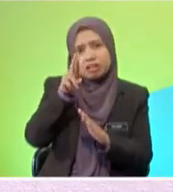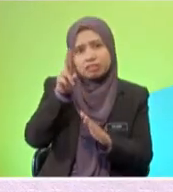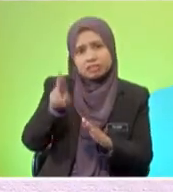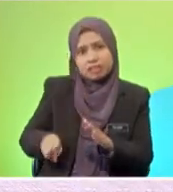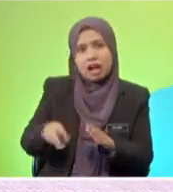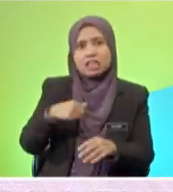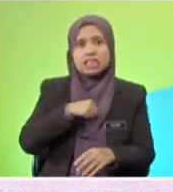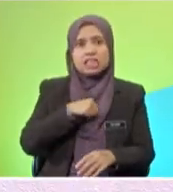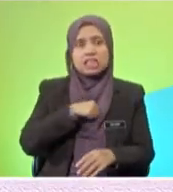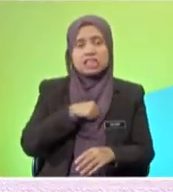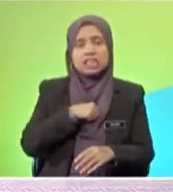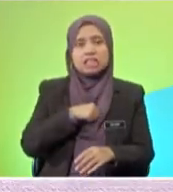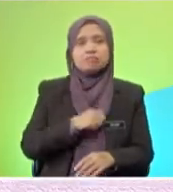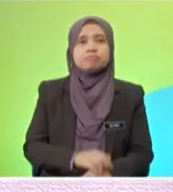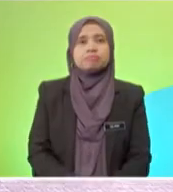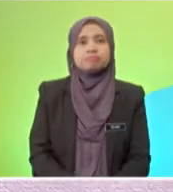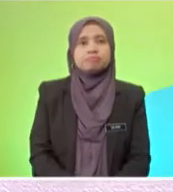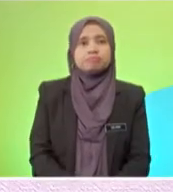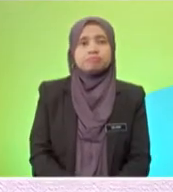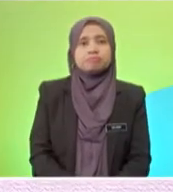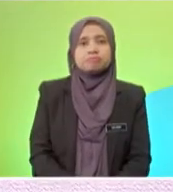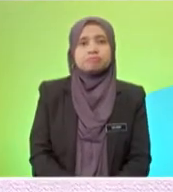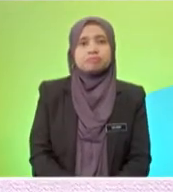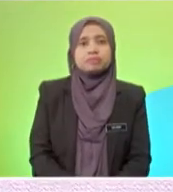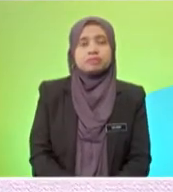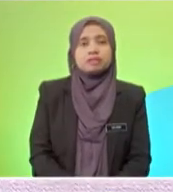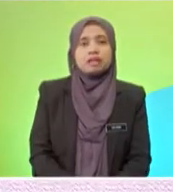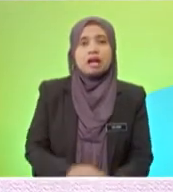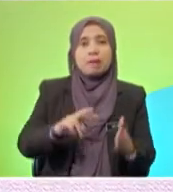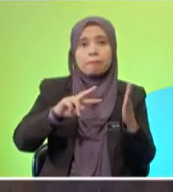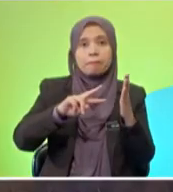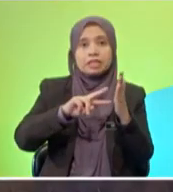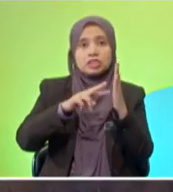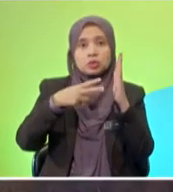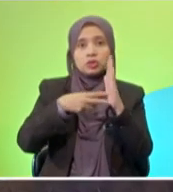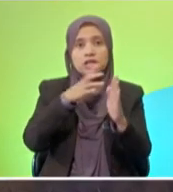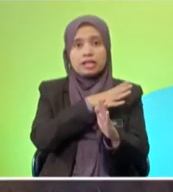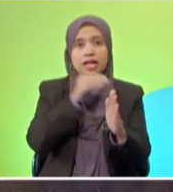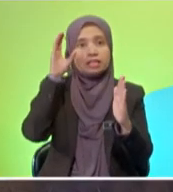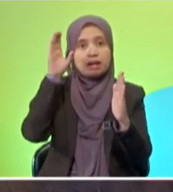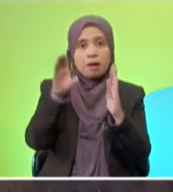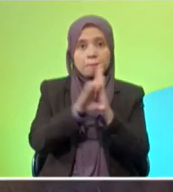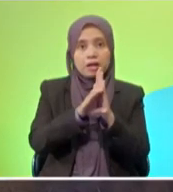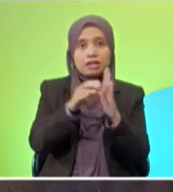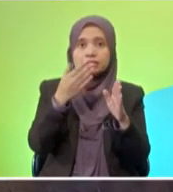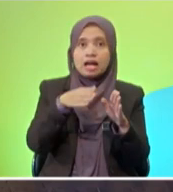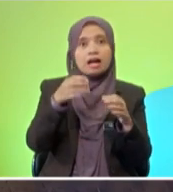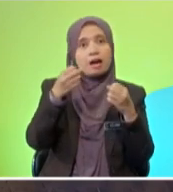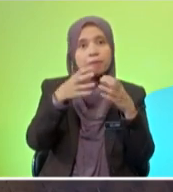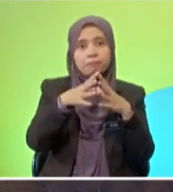oke Oke Baik masuk pantun pertama kita sudah selesai masuknya dan juga gambarnya yang kedua